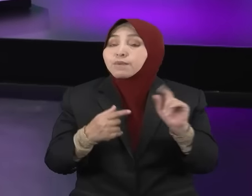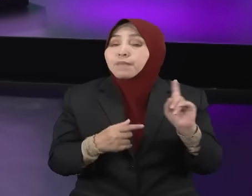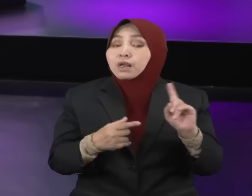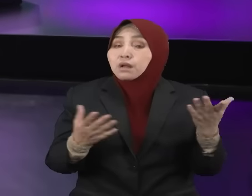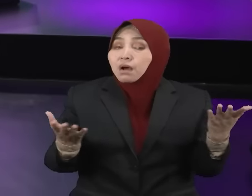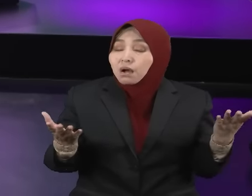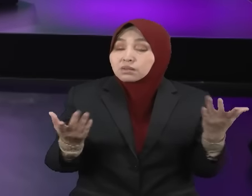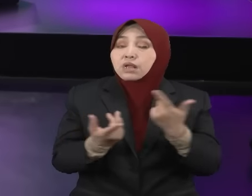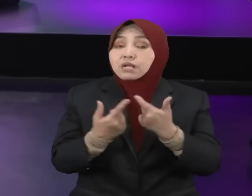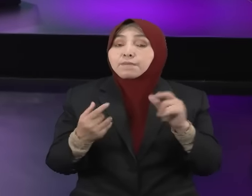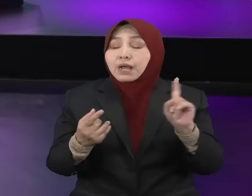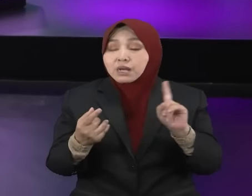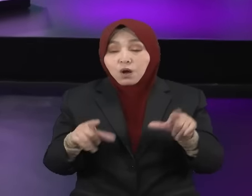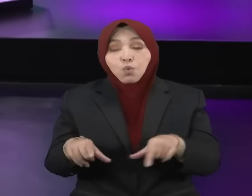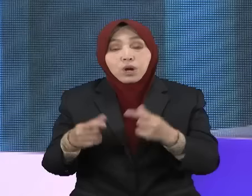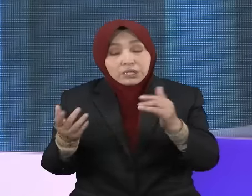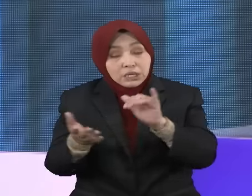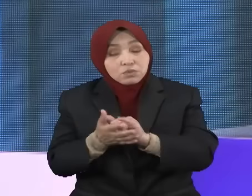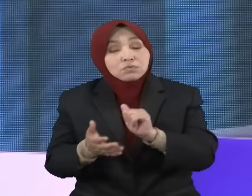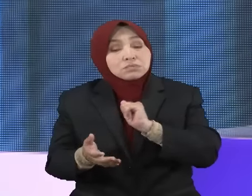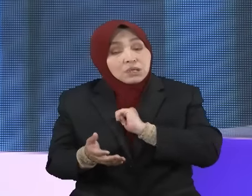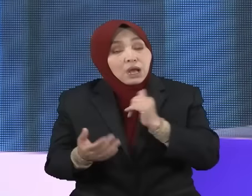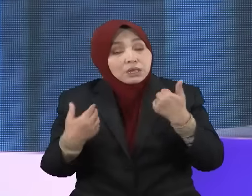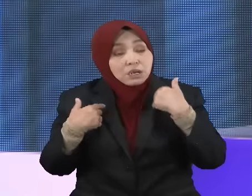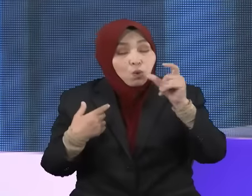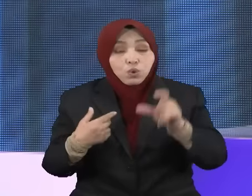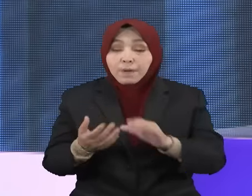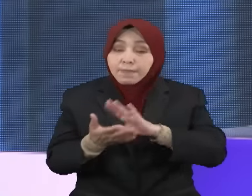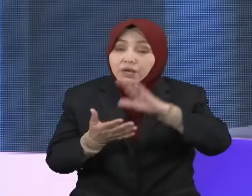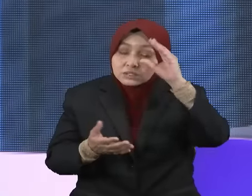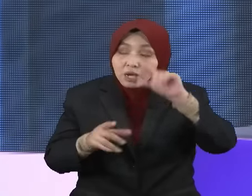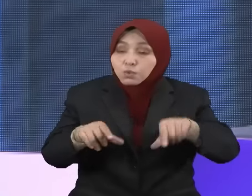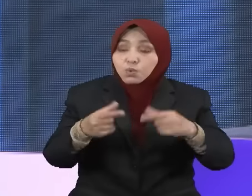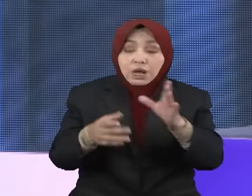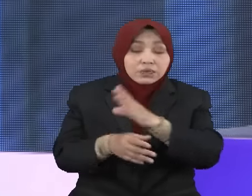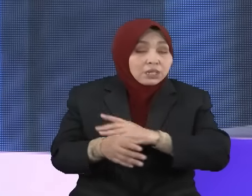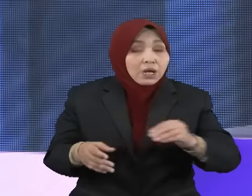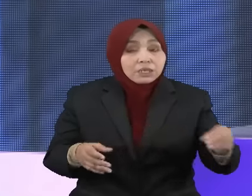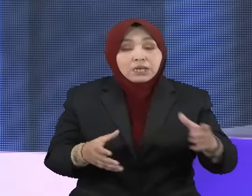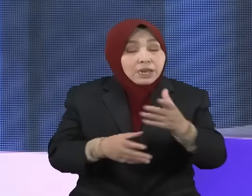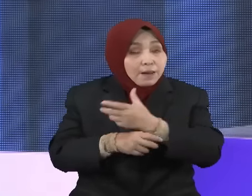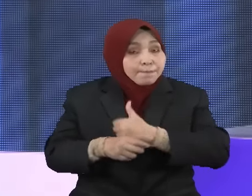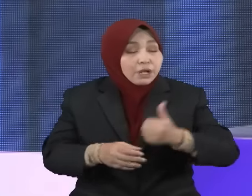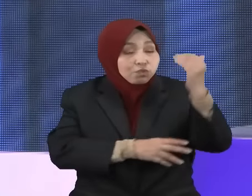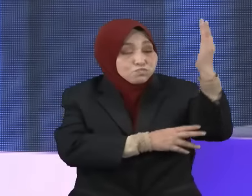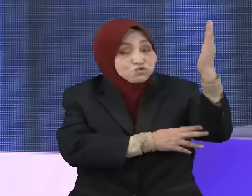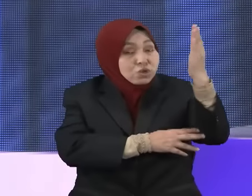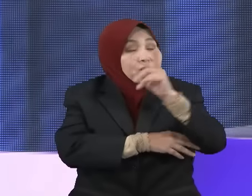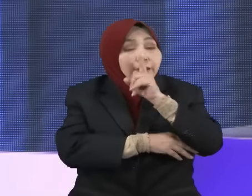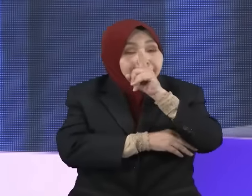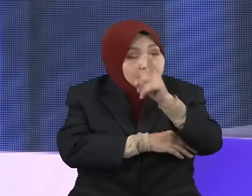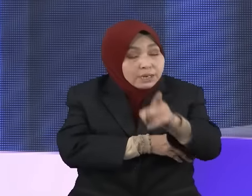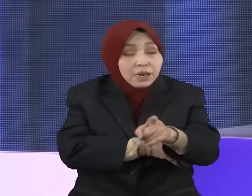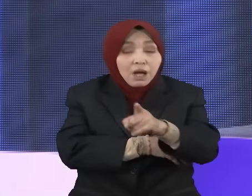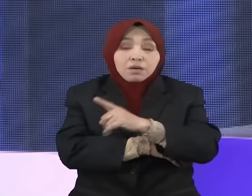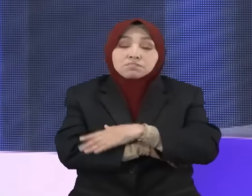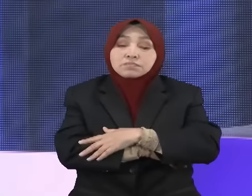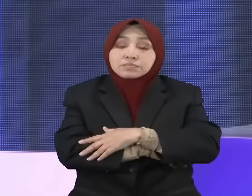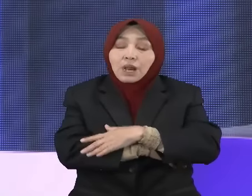Maksudnya daripada Al-Quran itu sendiri. Ada orang yang belajar Al-Quran dan dia dapat hujah yang benar, yang